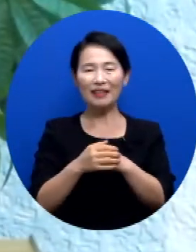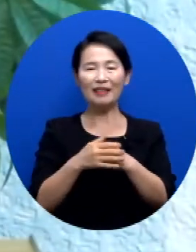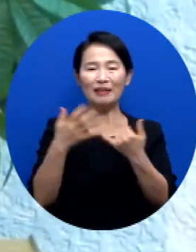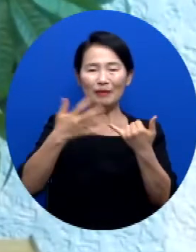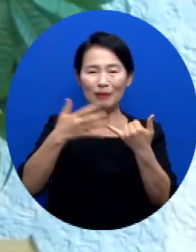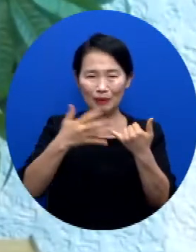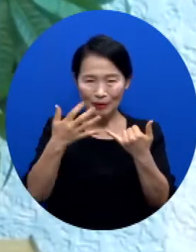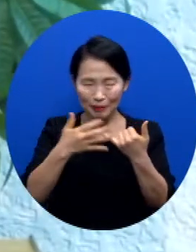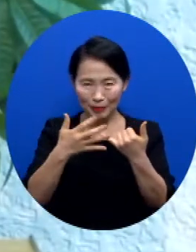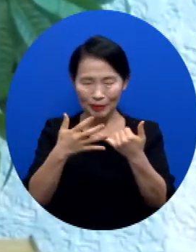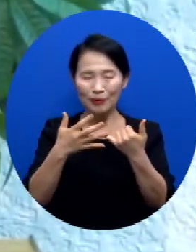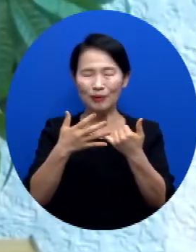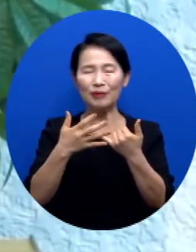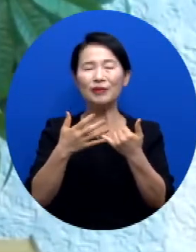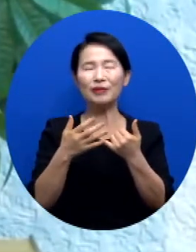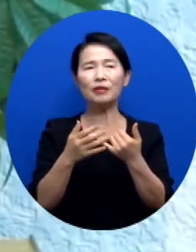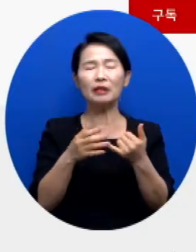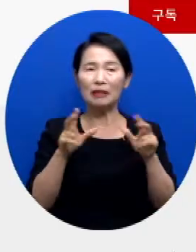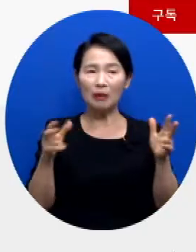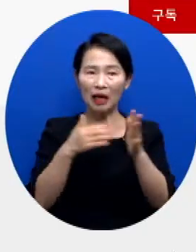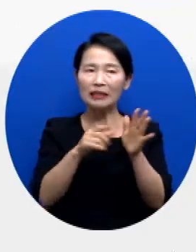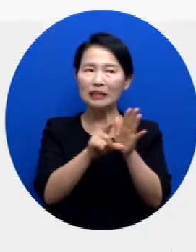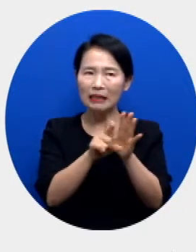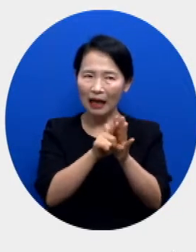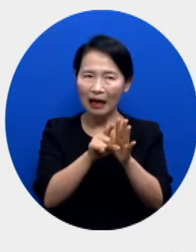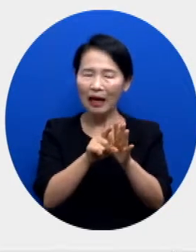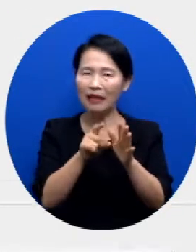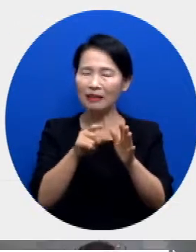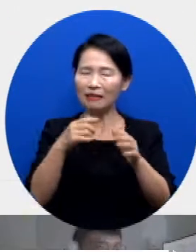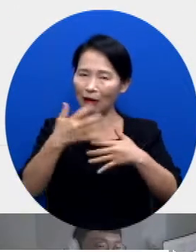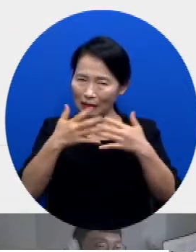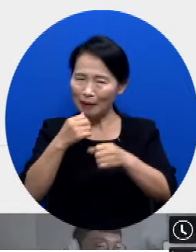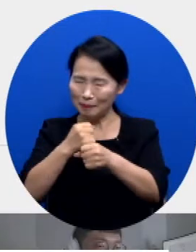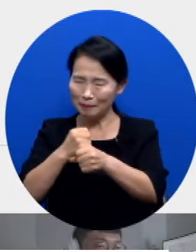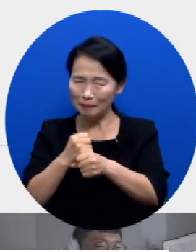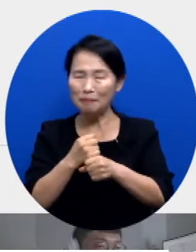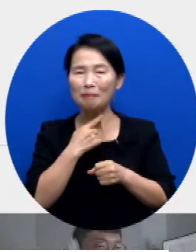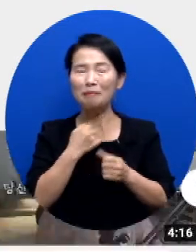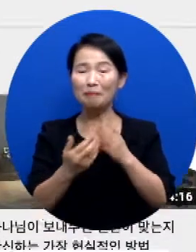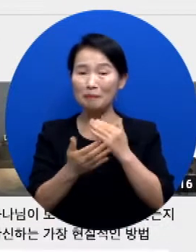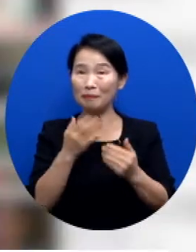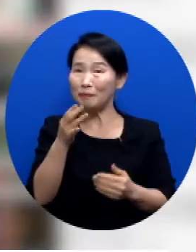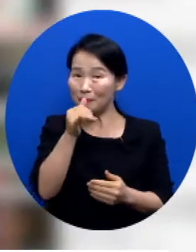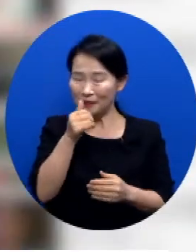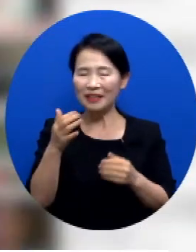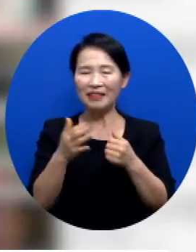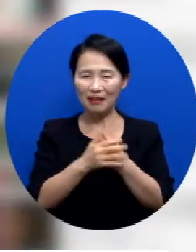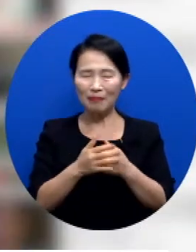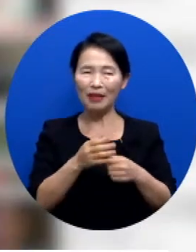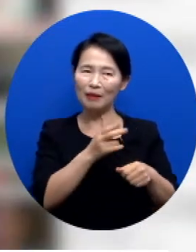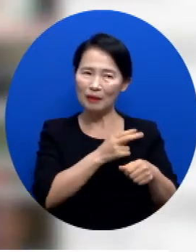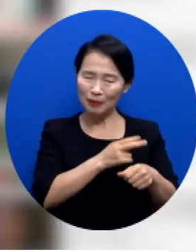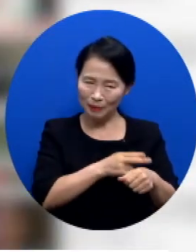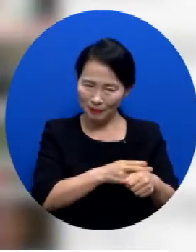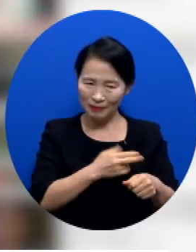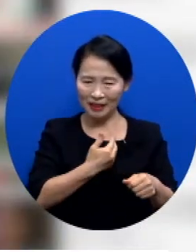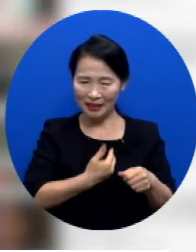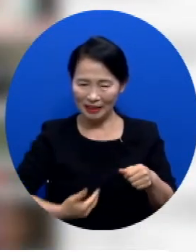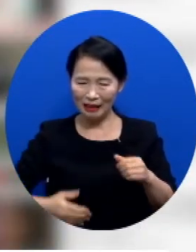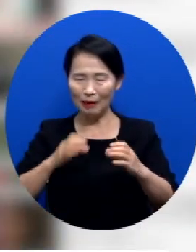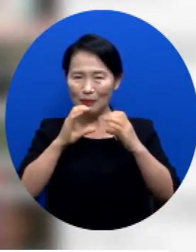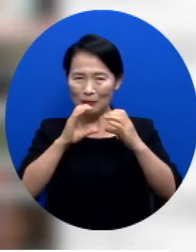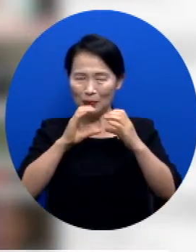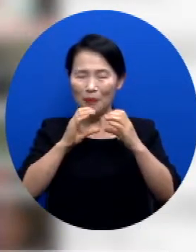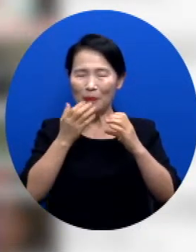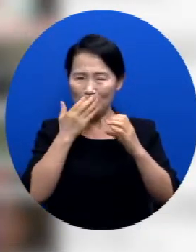통해 신앙 콘텐츠를 제작해온 만큼 유튜브 영상 제작을 통해 교수진들과 제자들 간의 소통의 장이 만들어질